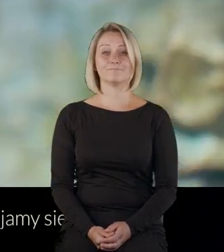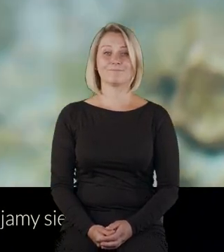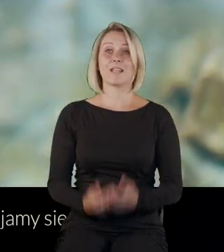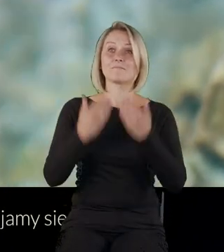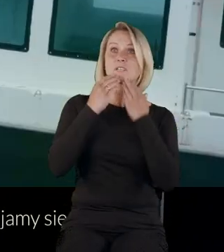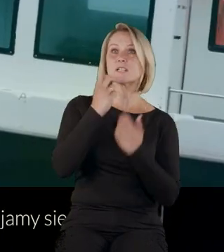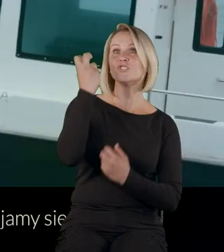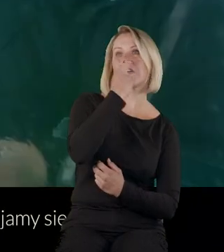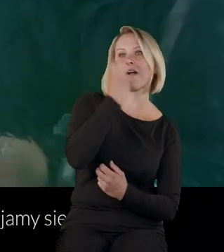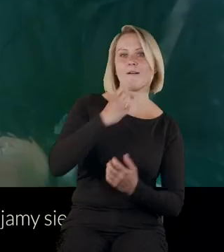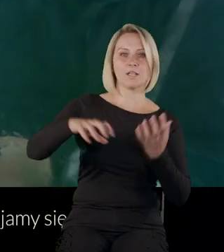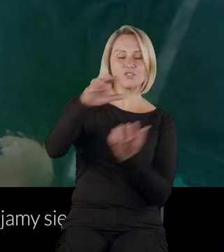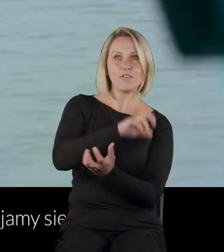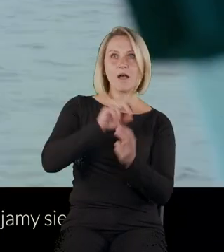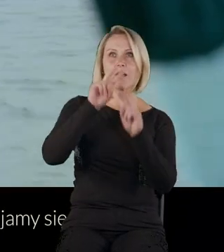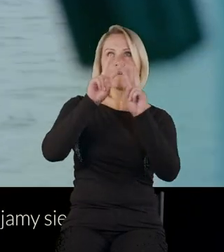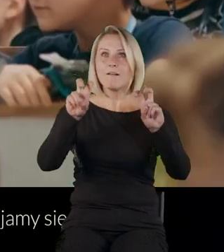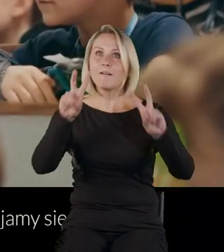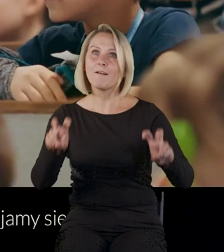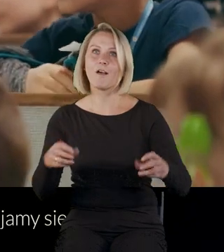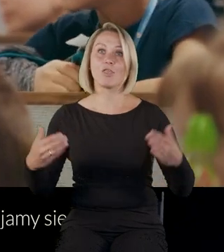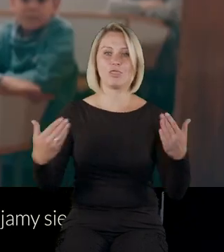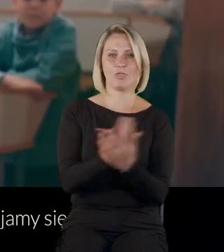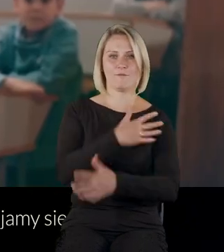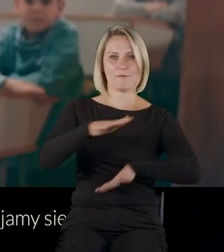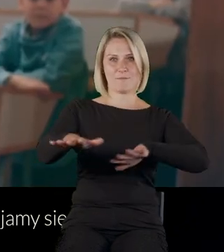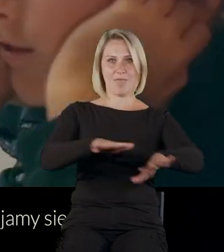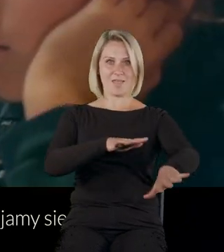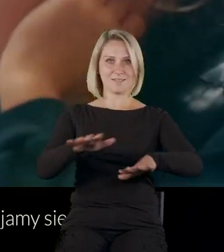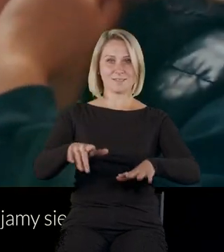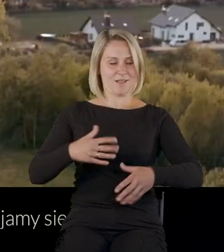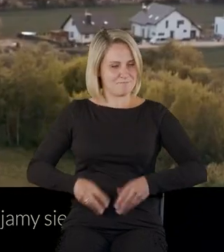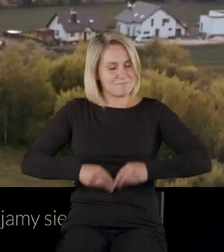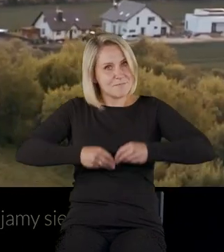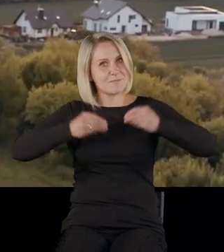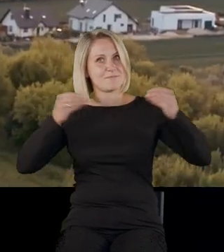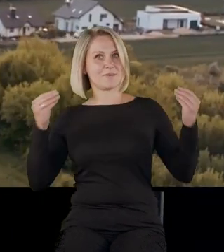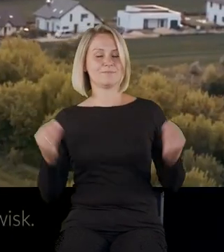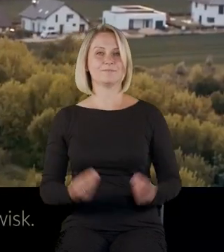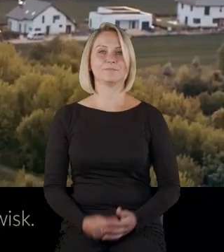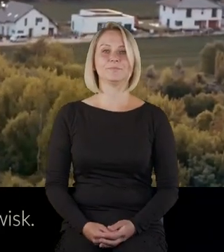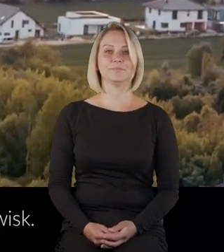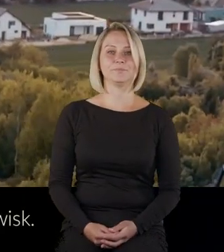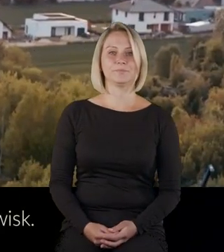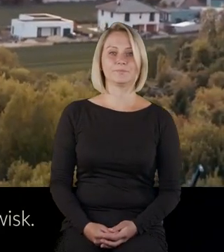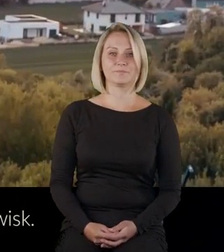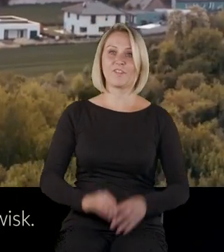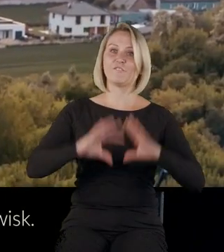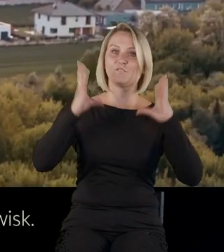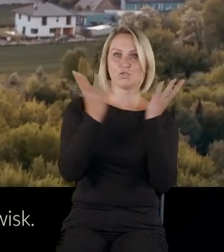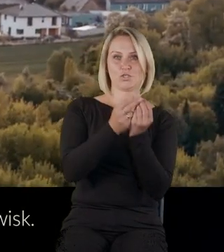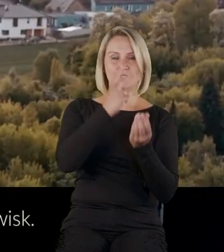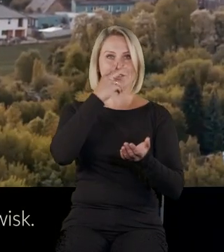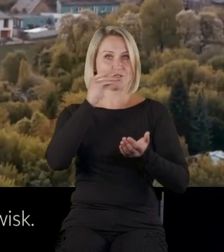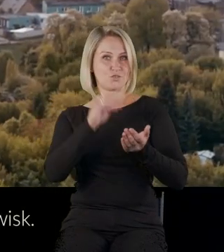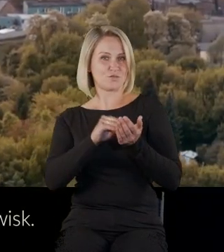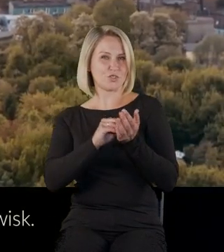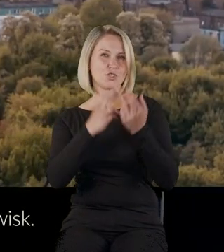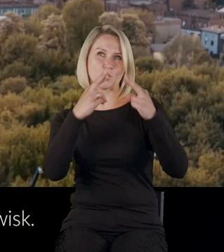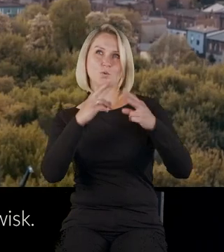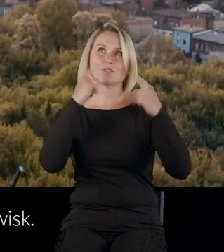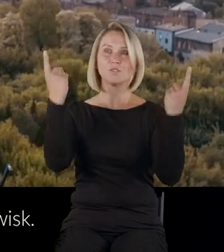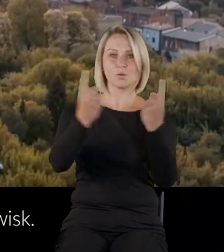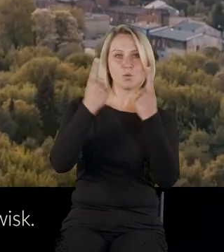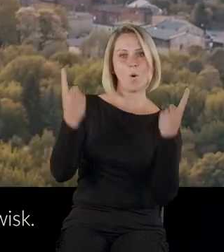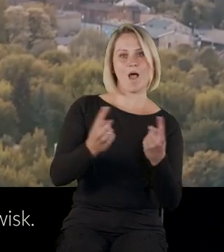Dzięki ciekawości świata docieramy w nowe miejsca i rozwijamy się. Wszyscy doświadczamy różnych